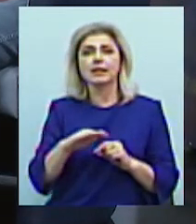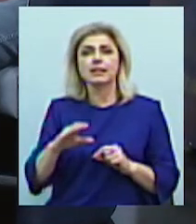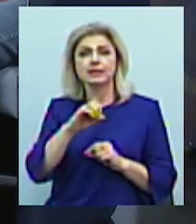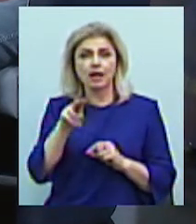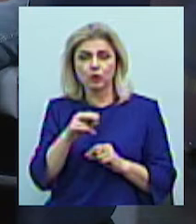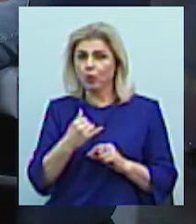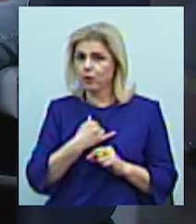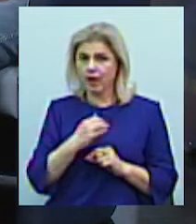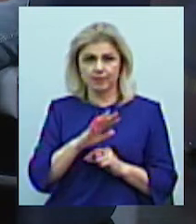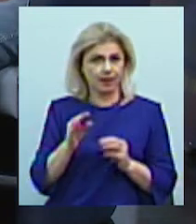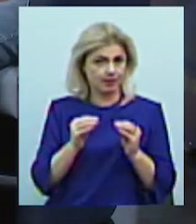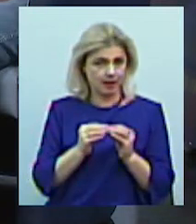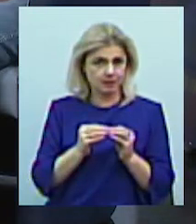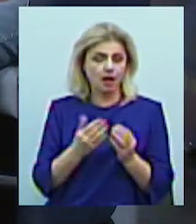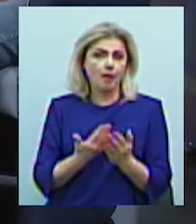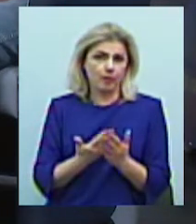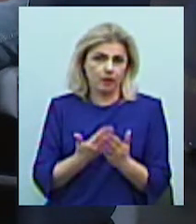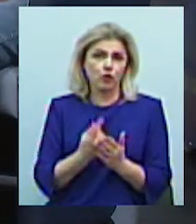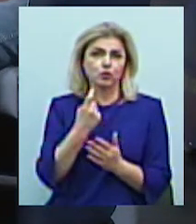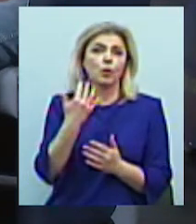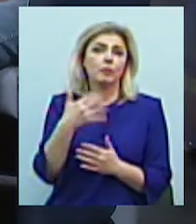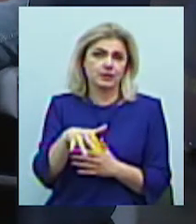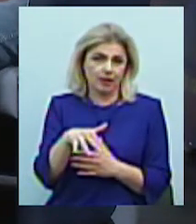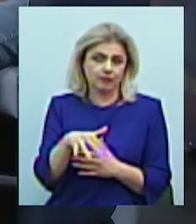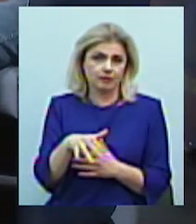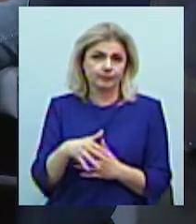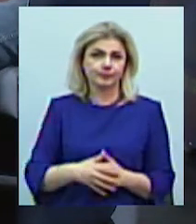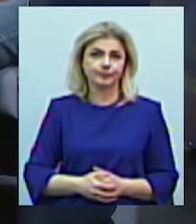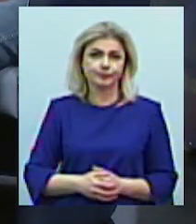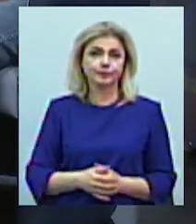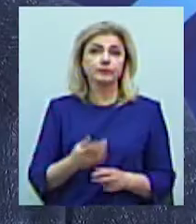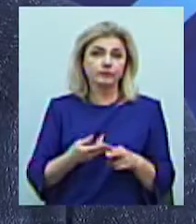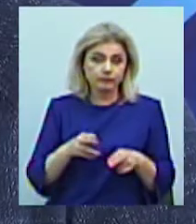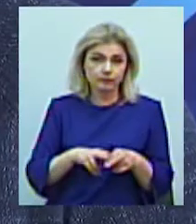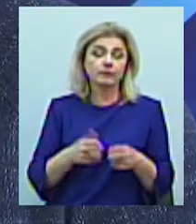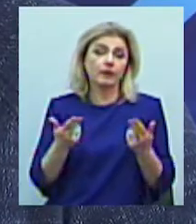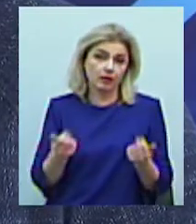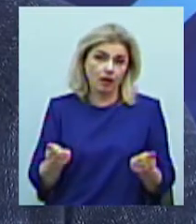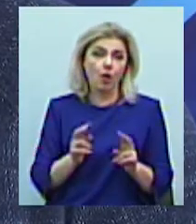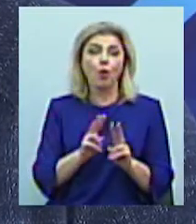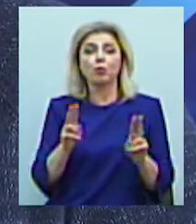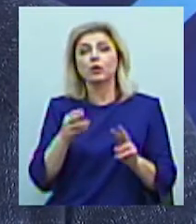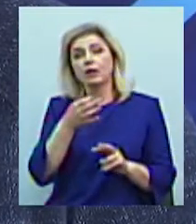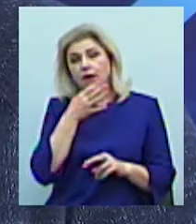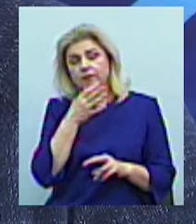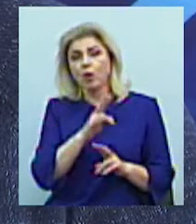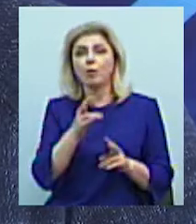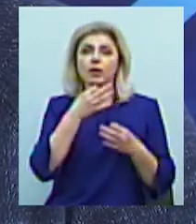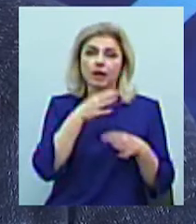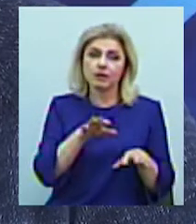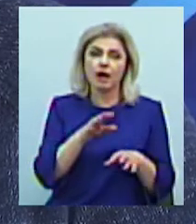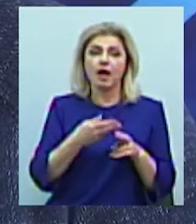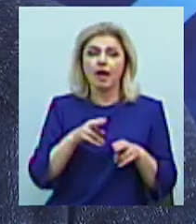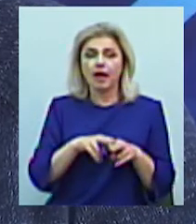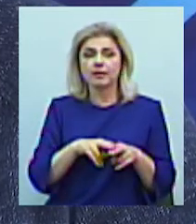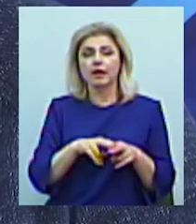не 10. У нас порядка там до 150, по-моему, доходит. И поэтому, да, кому-то нравится питание, кому-то не нравится. Но я вот уже